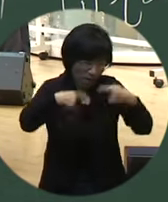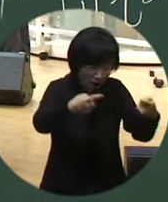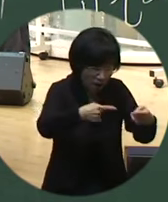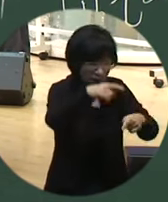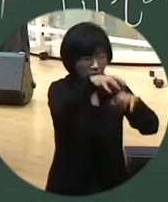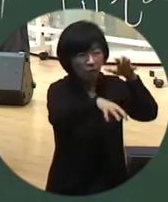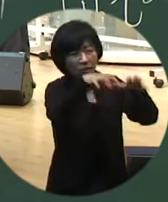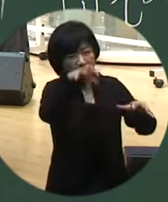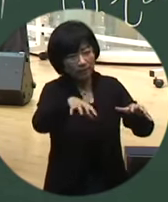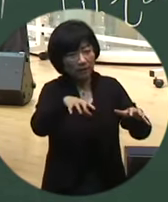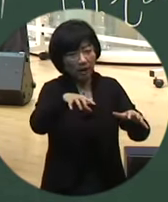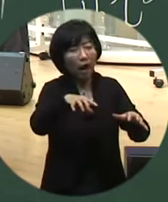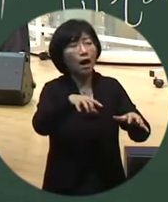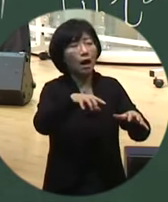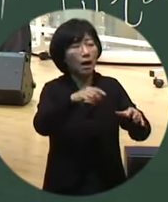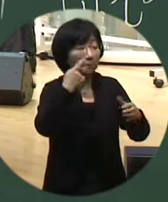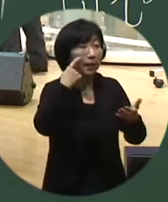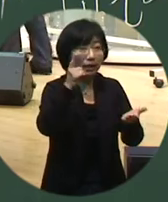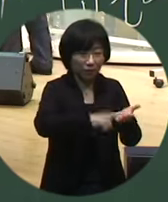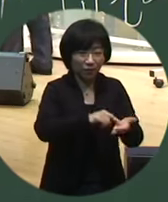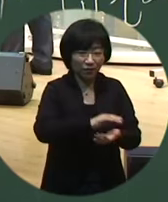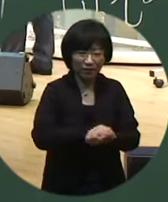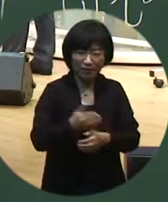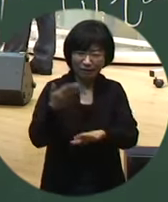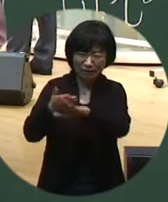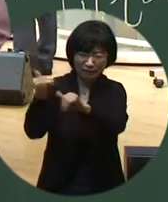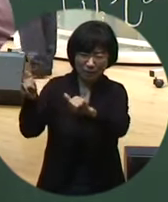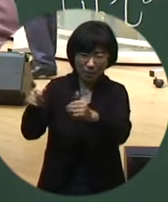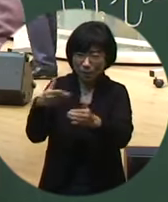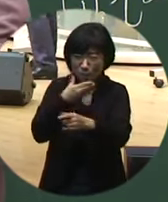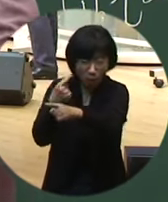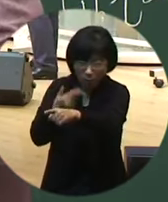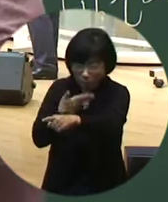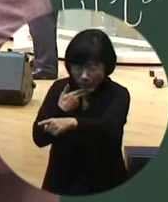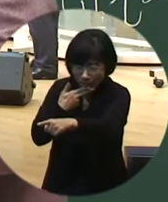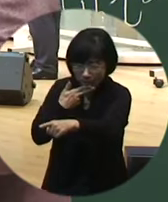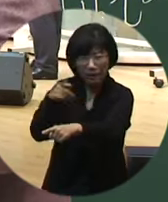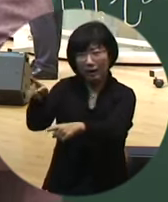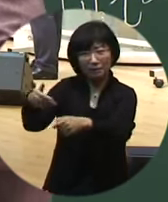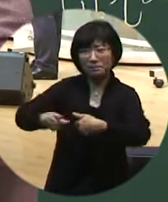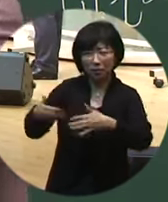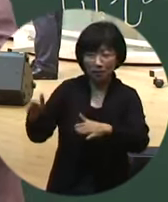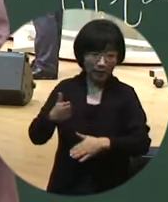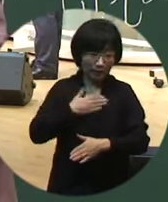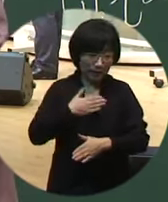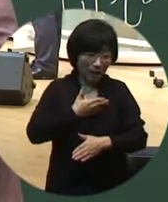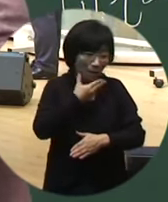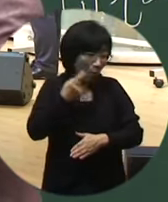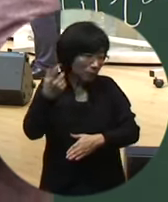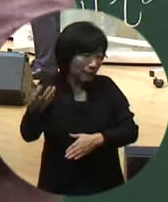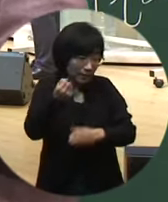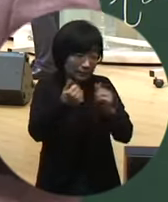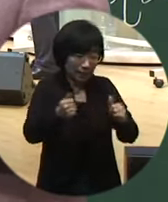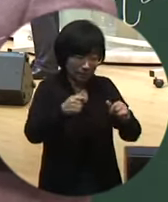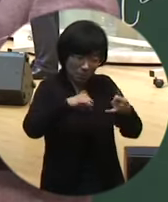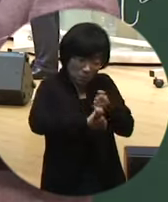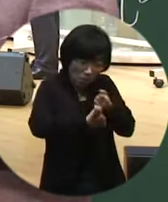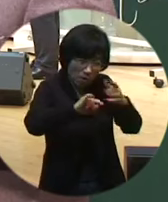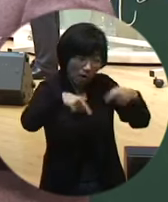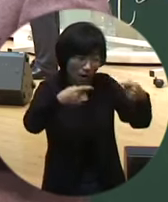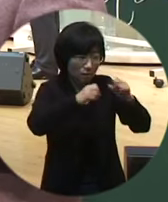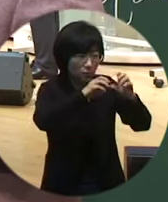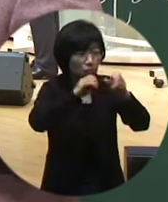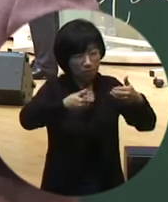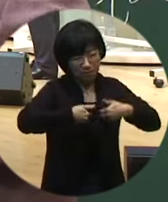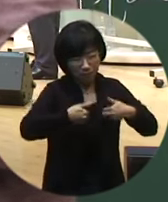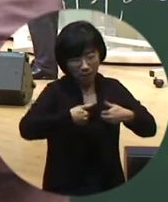no other way. 누구도 안 돼. For anybody. 그 현장이 보여. We can see that field. 응답될 수밖에 없는 기도 제목. And we have the